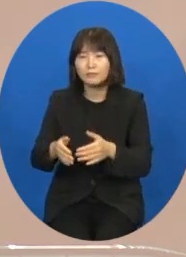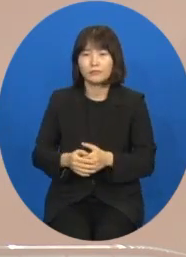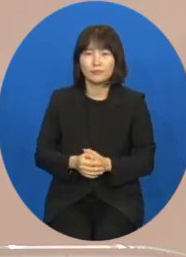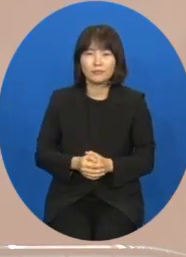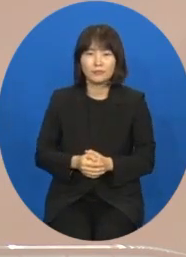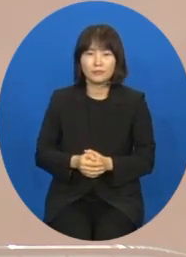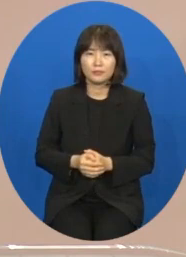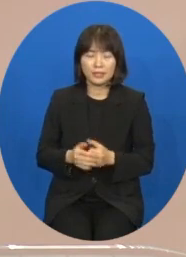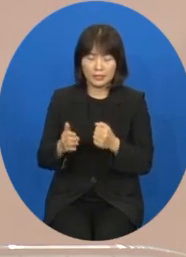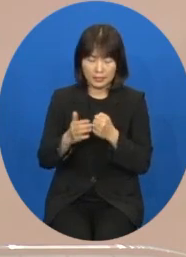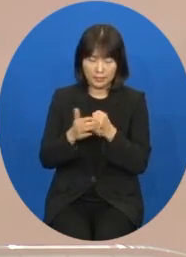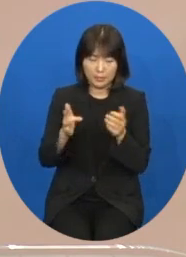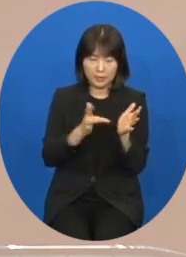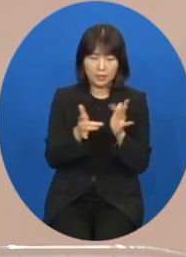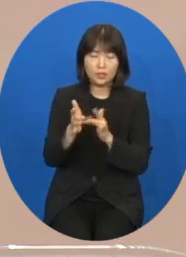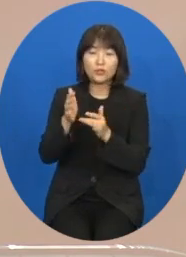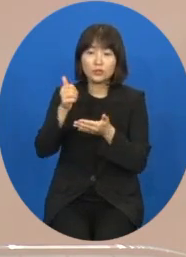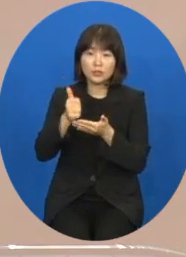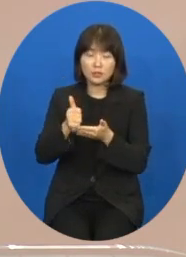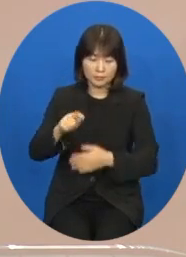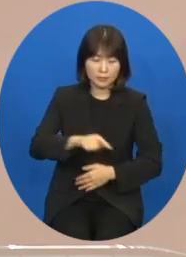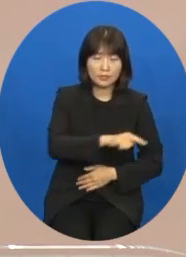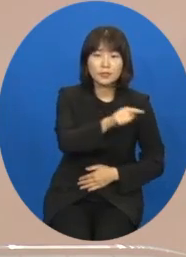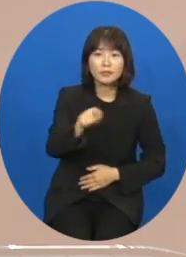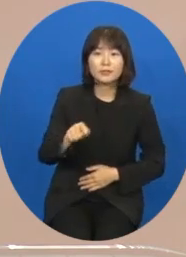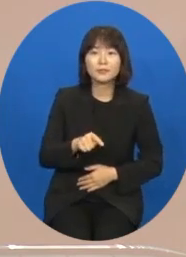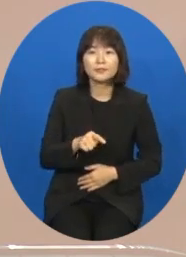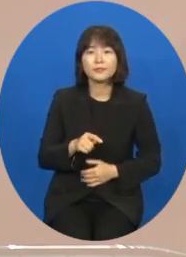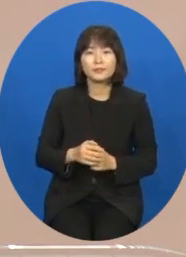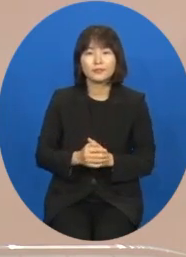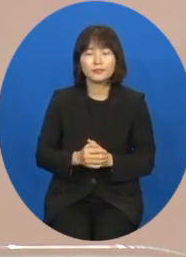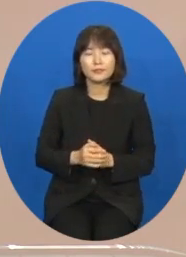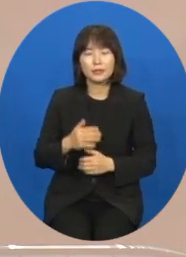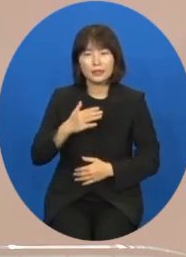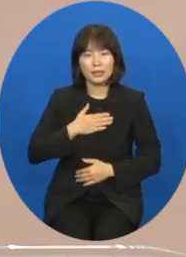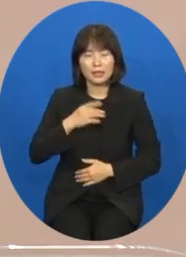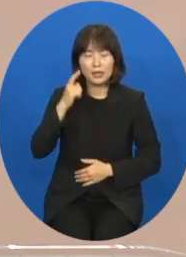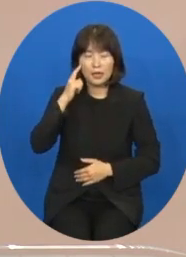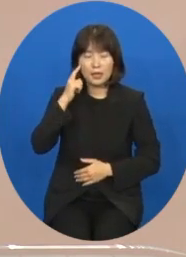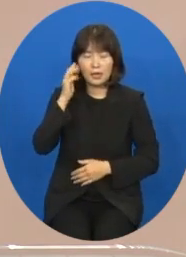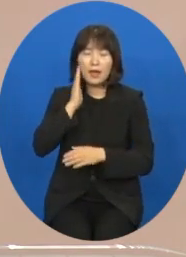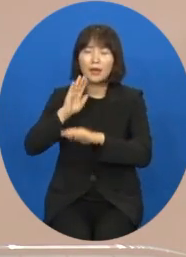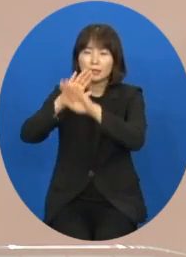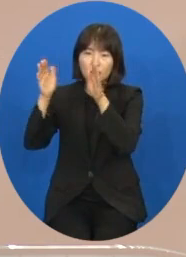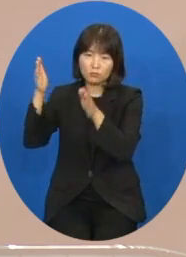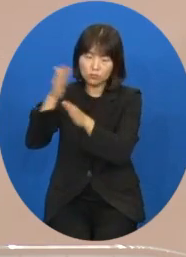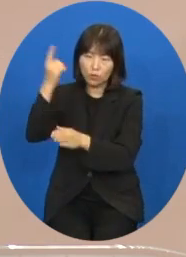그래서 예수님께서 그 사람들에게 내가 하늘에서 내려온 빵이다.